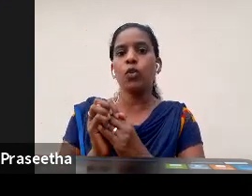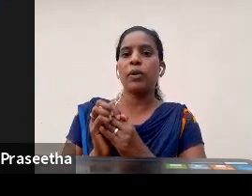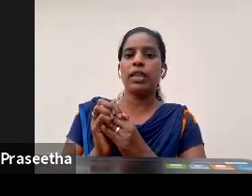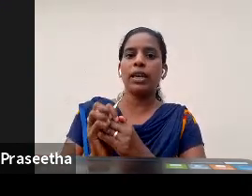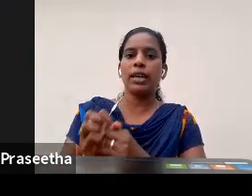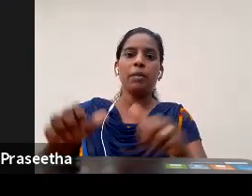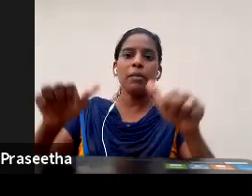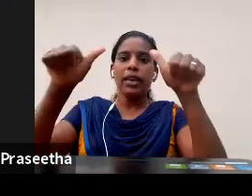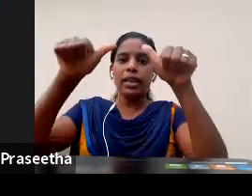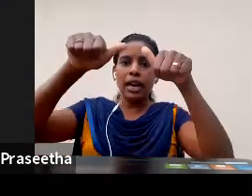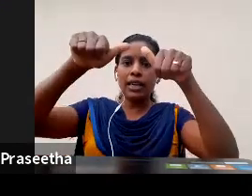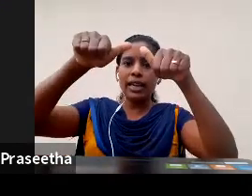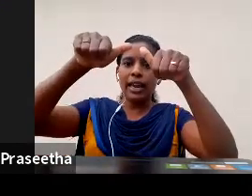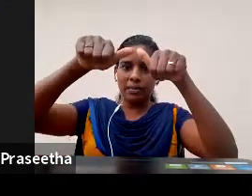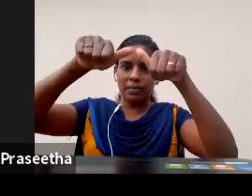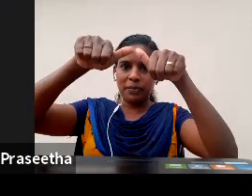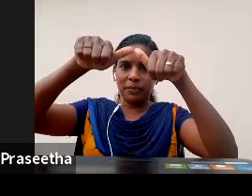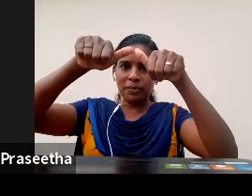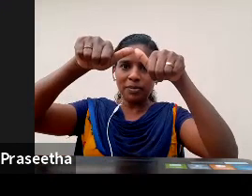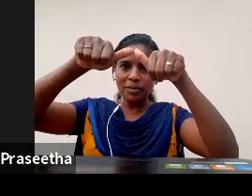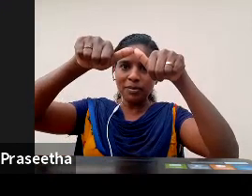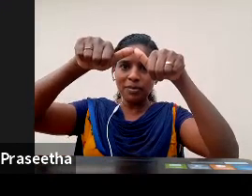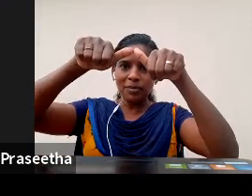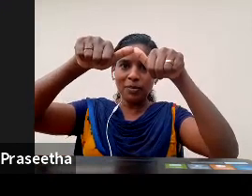സൈൻ രൂപപ്പെടുത്തിയെടുക്കാം. ഇതാണ് എ.